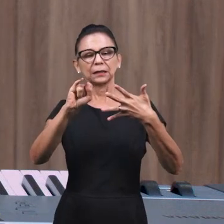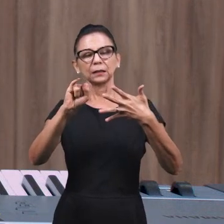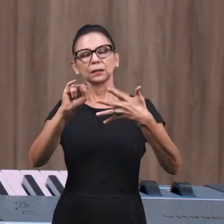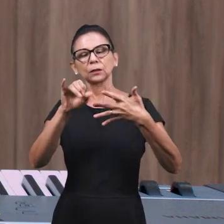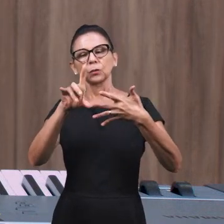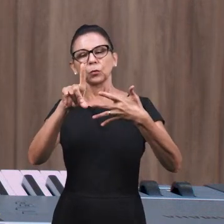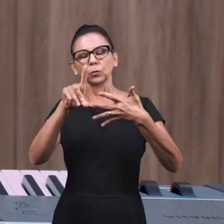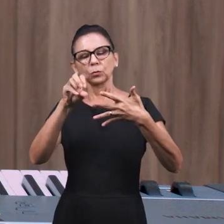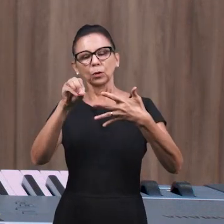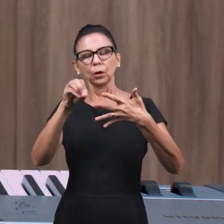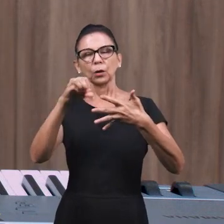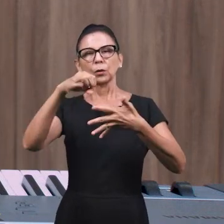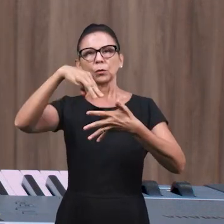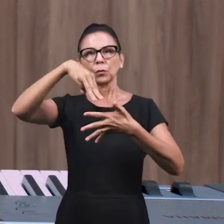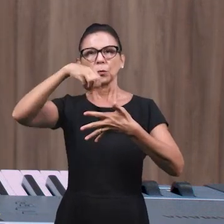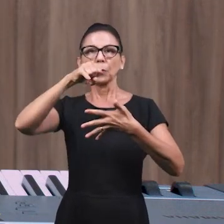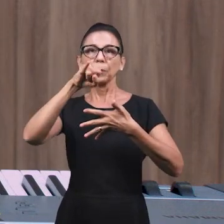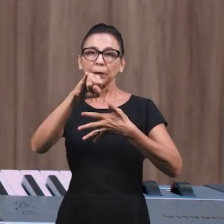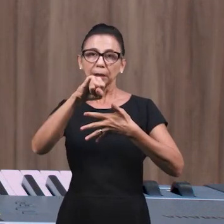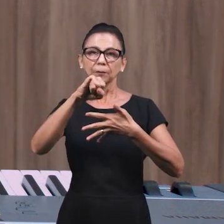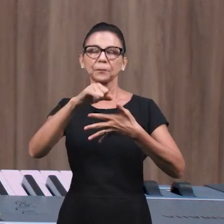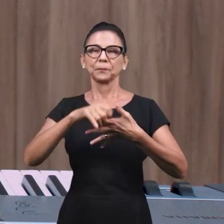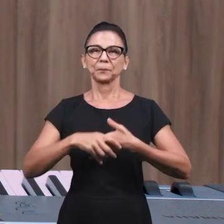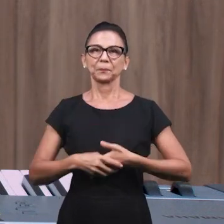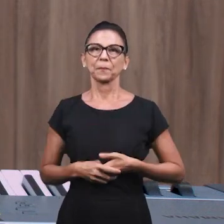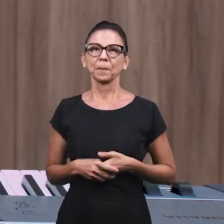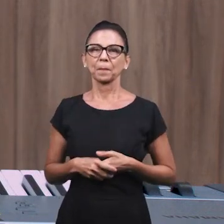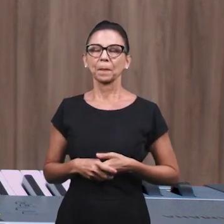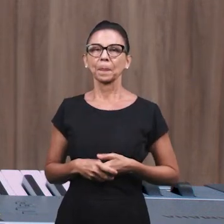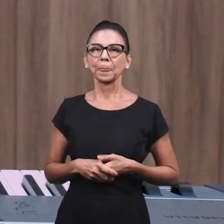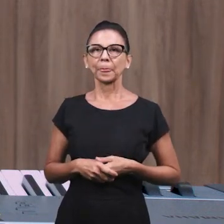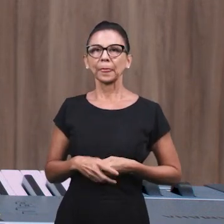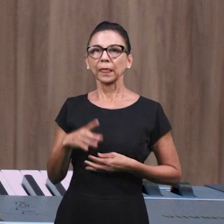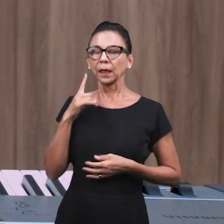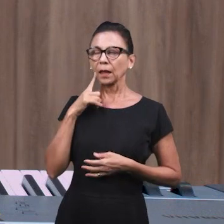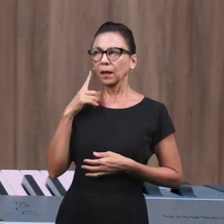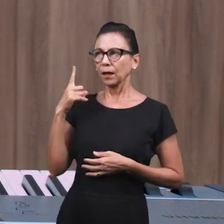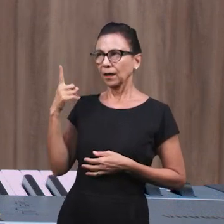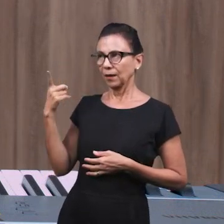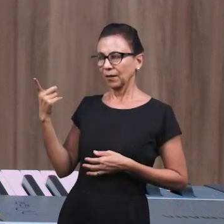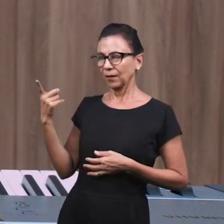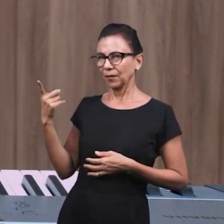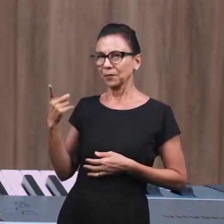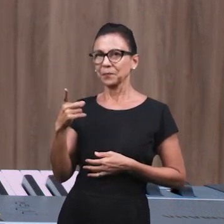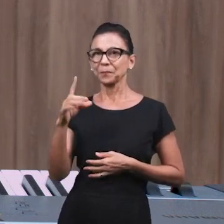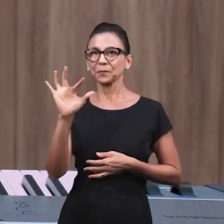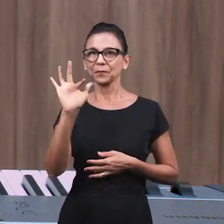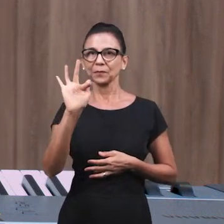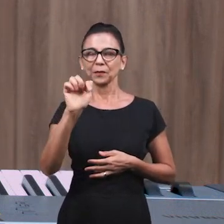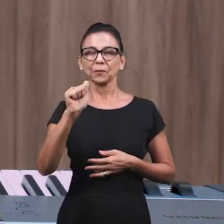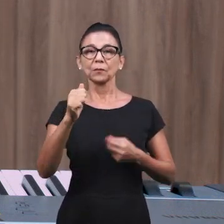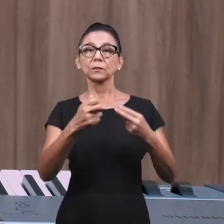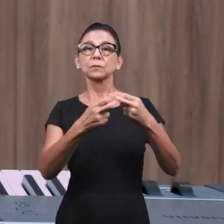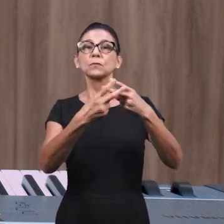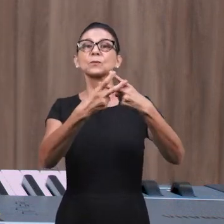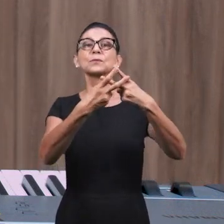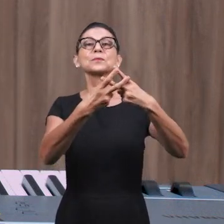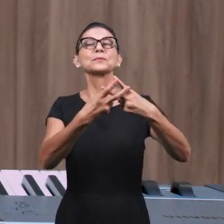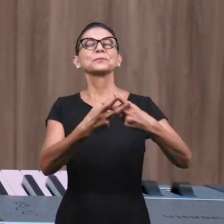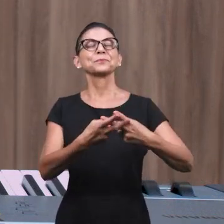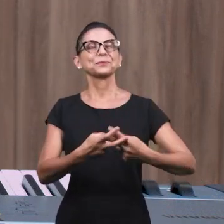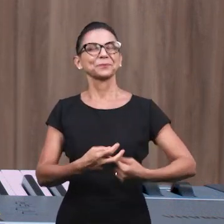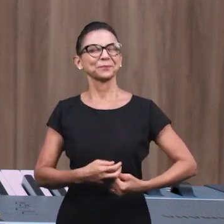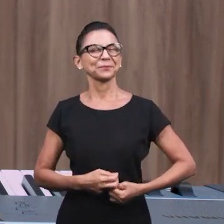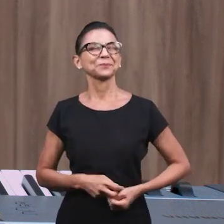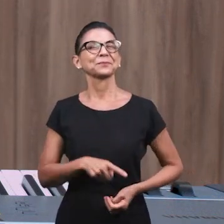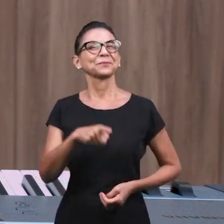mi. Et ici, nous avons une note jazz, c'est le fa jazz. Et